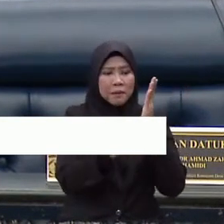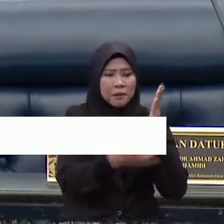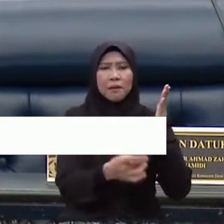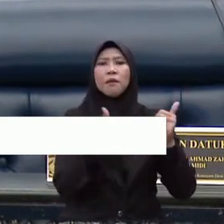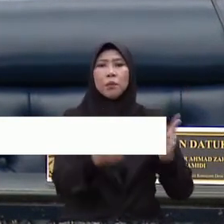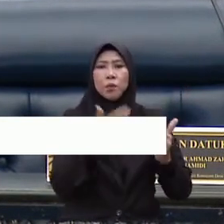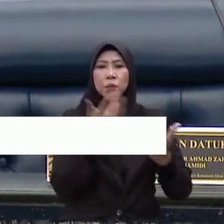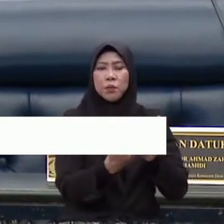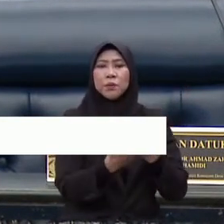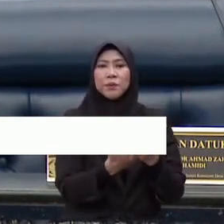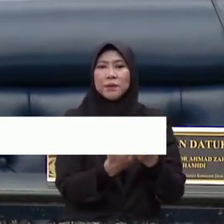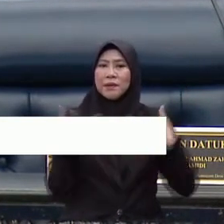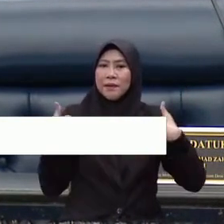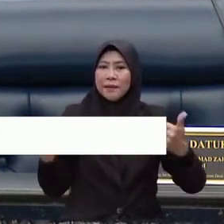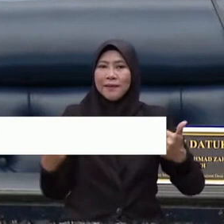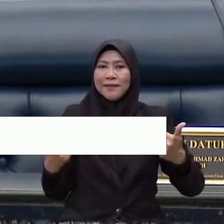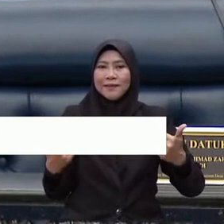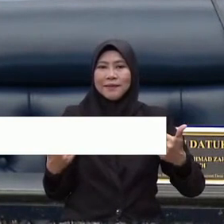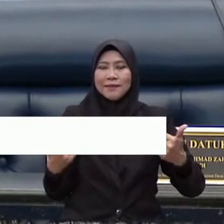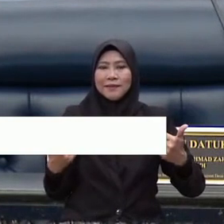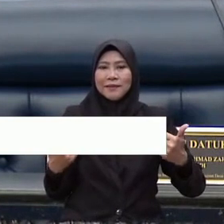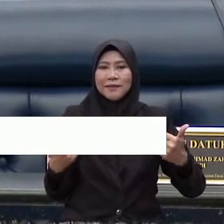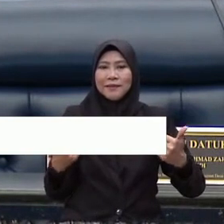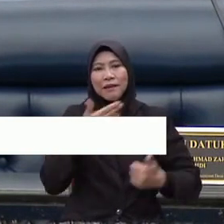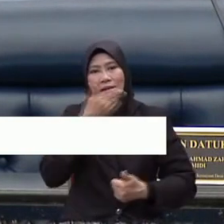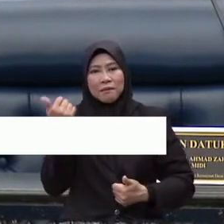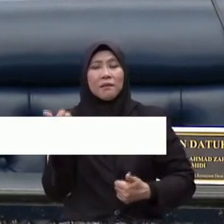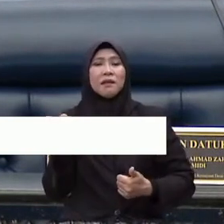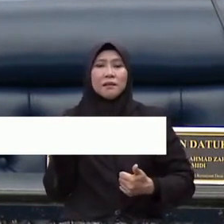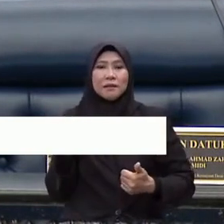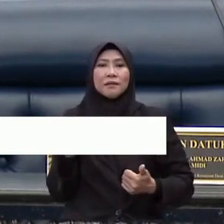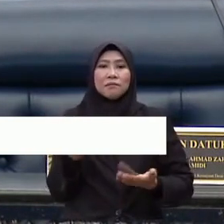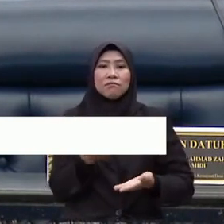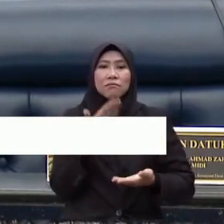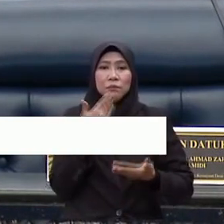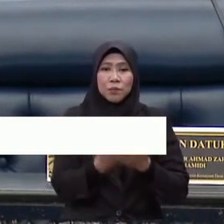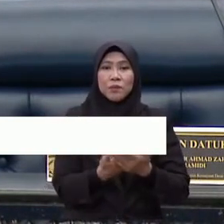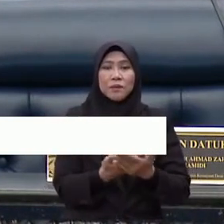yang paling produktif sehat dan lebih mesra juga sebenarnya